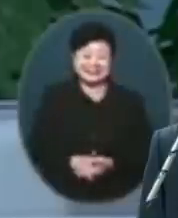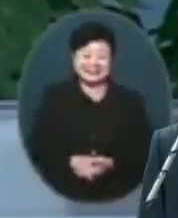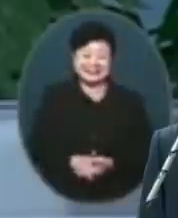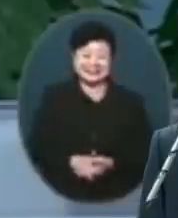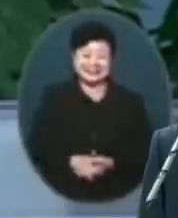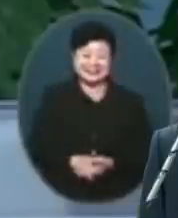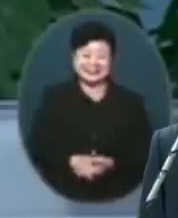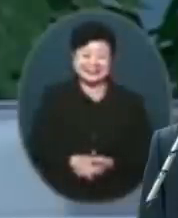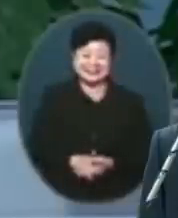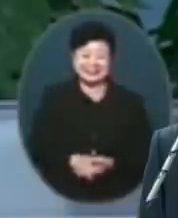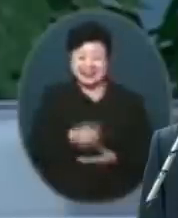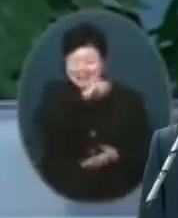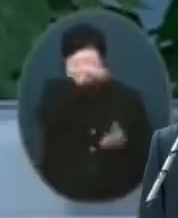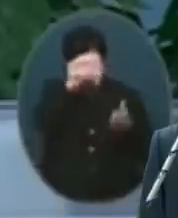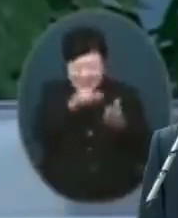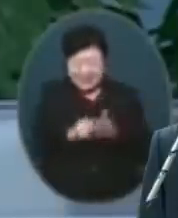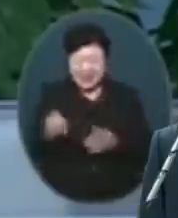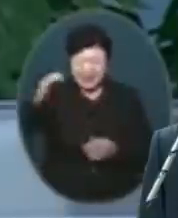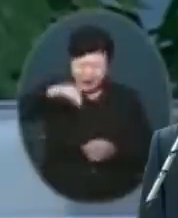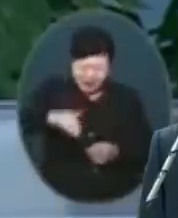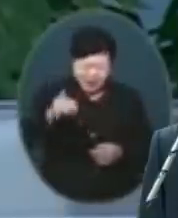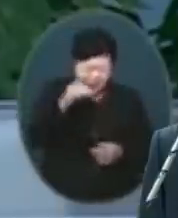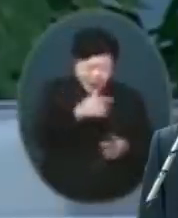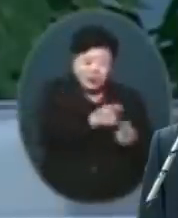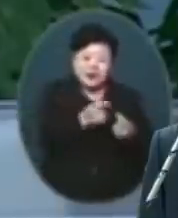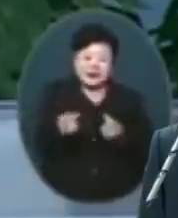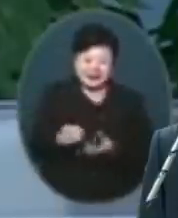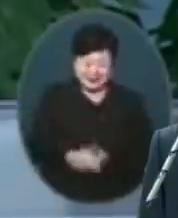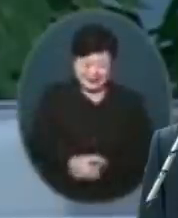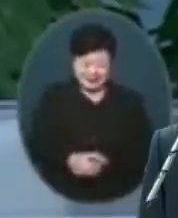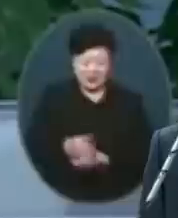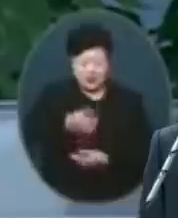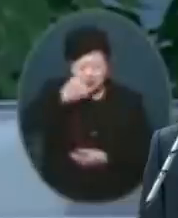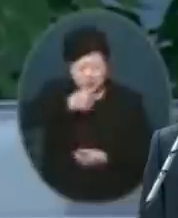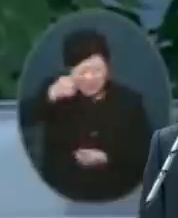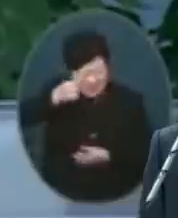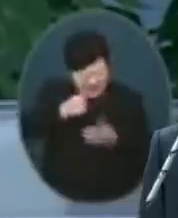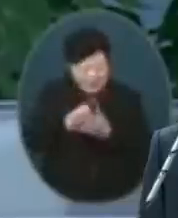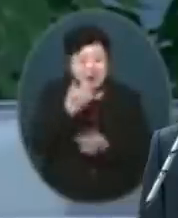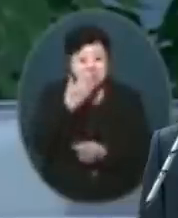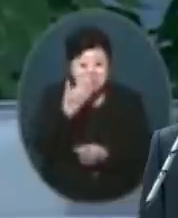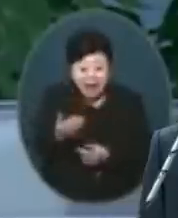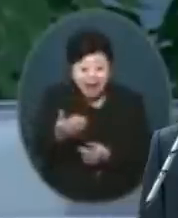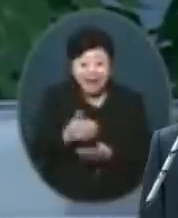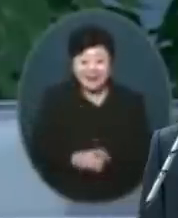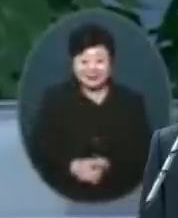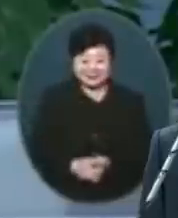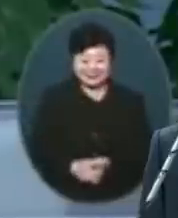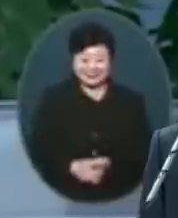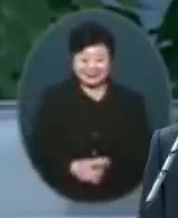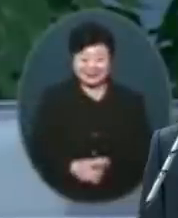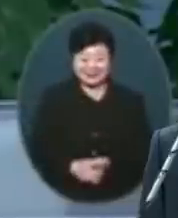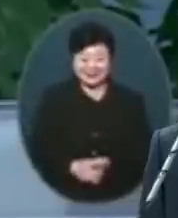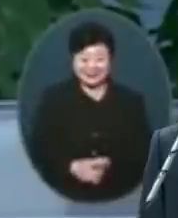어떻게 인생이 그런 일을 할 수 있냐. 꿈을 꾸기 때문에 할 수 있는 것입니다.